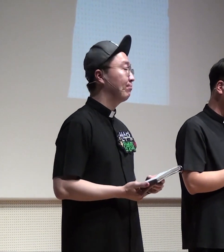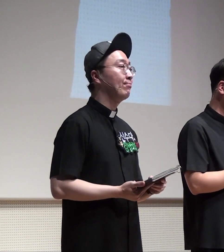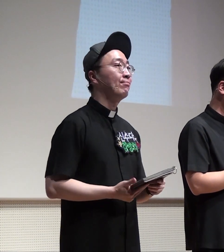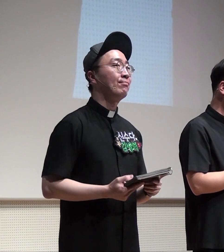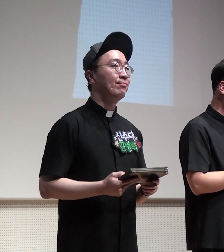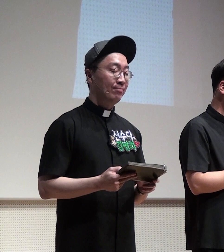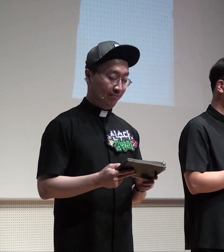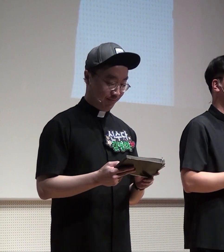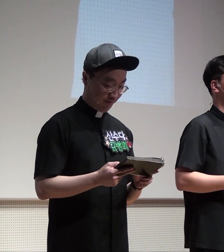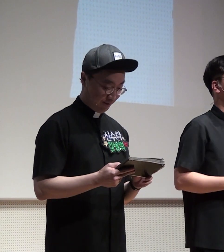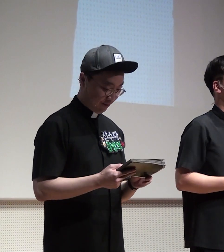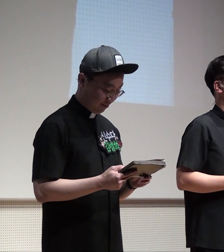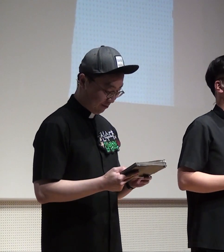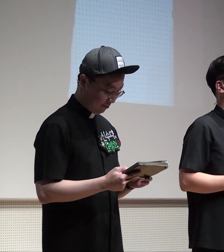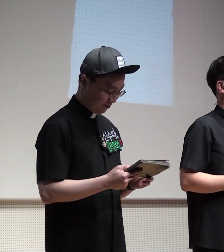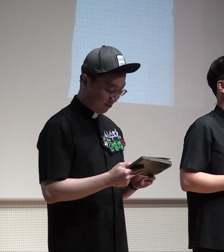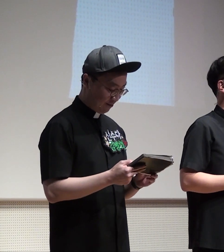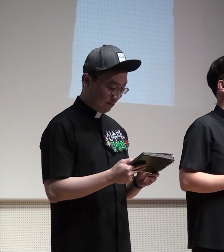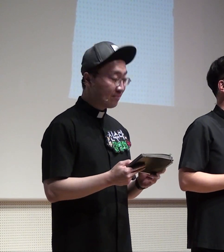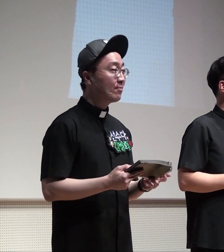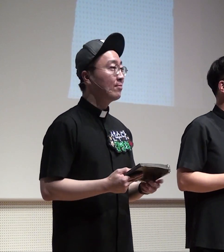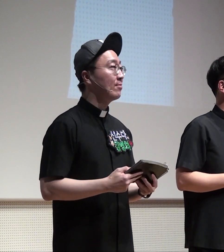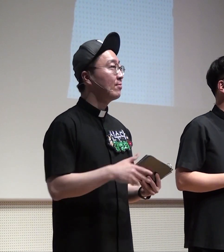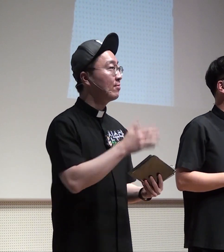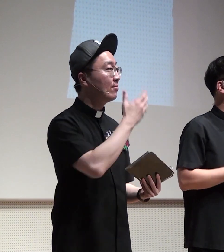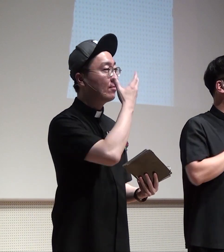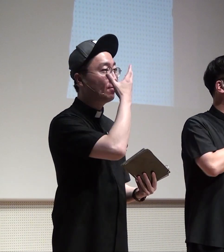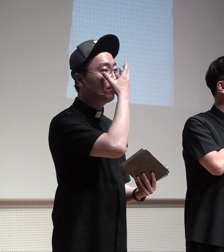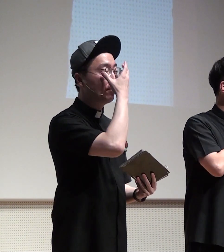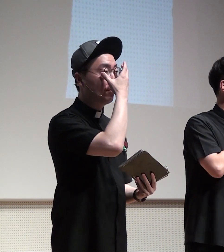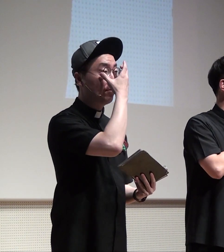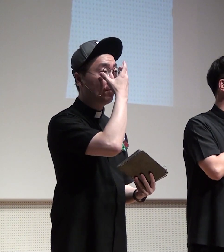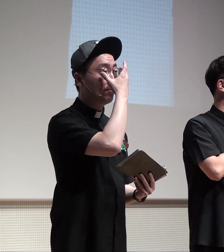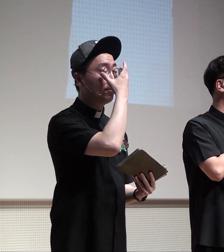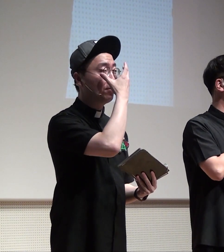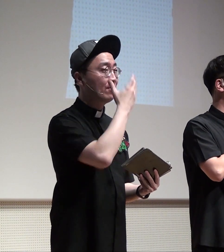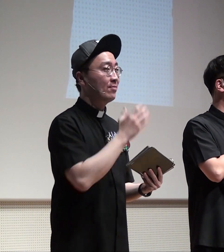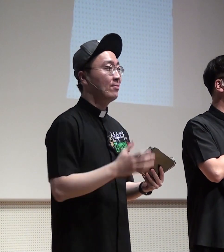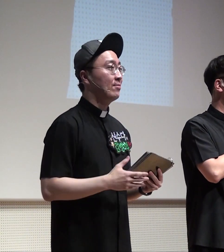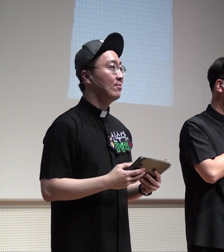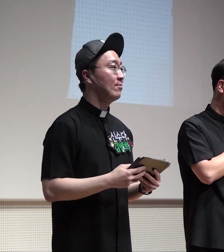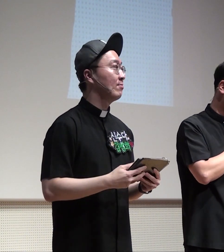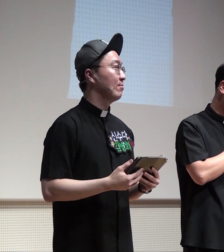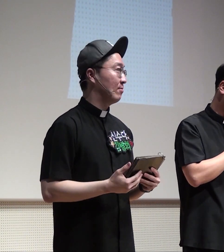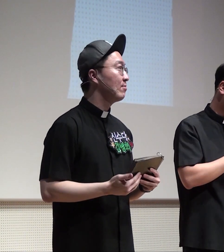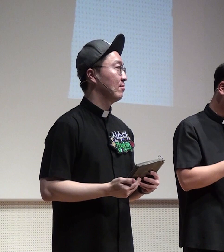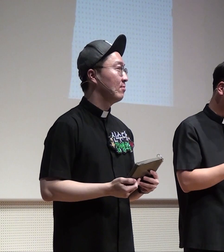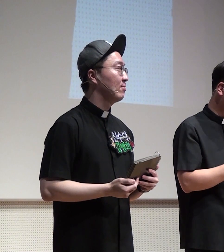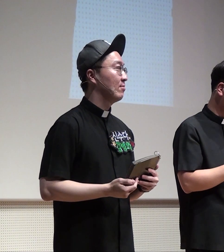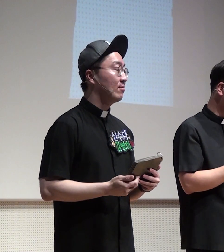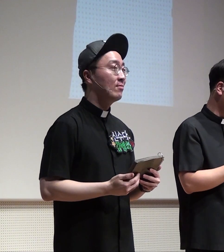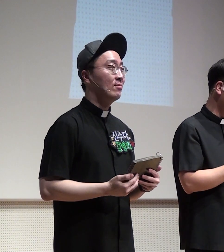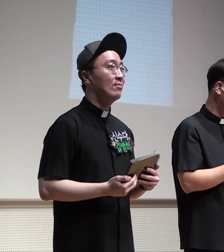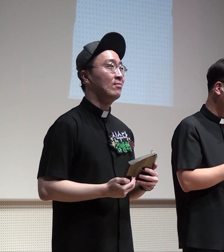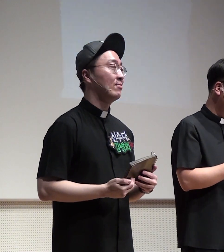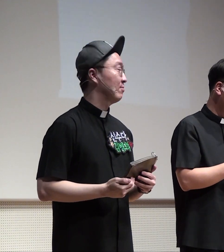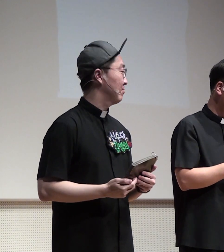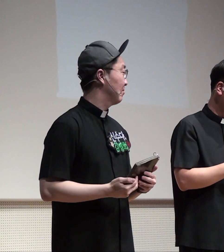미디어 센터 공개홀에서 집계 현장 집계 약 200여 분 정도 오늘 이 자리에 함께